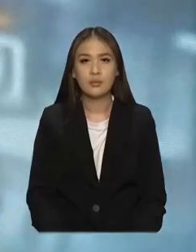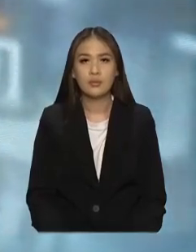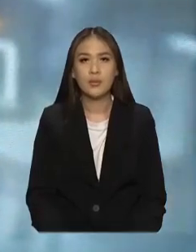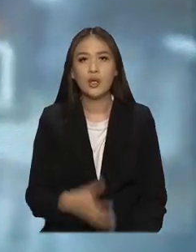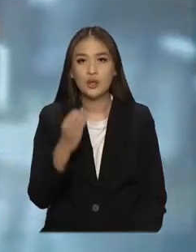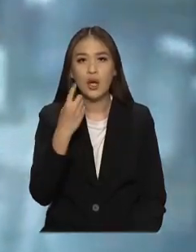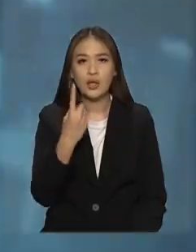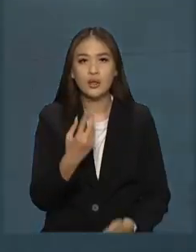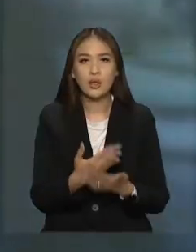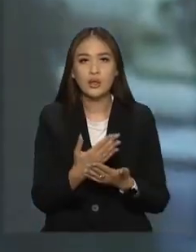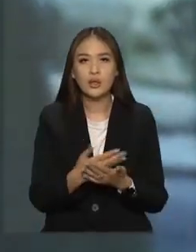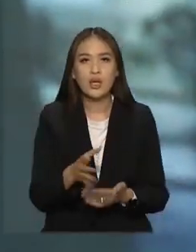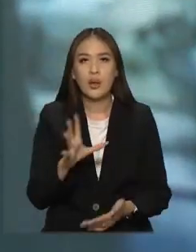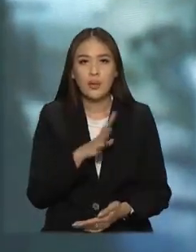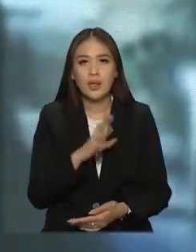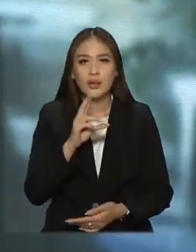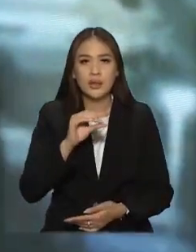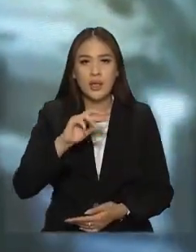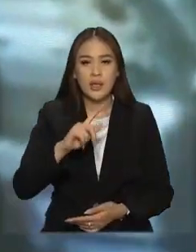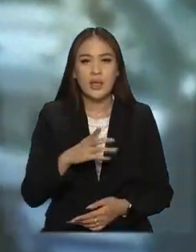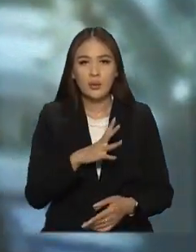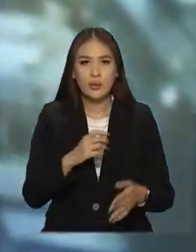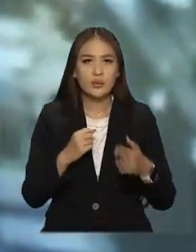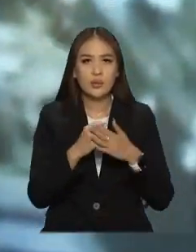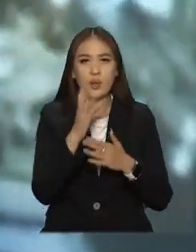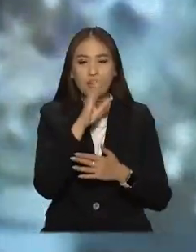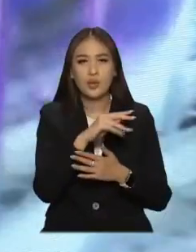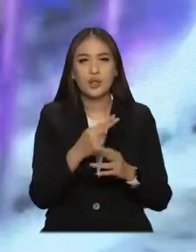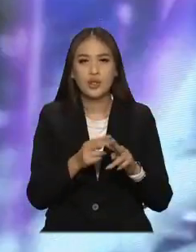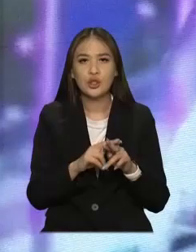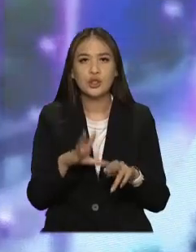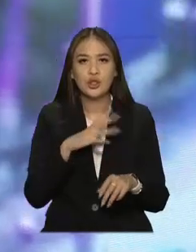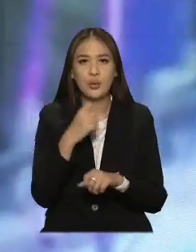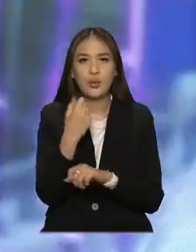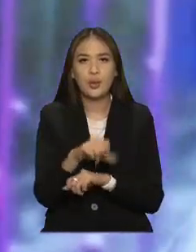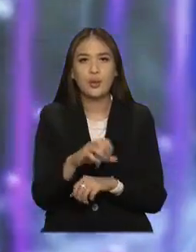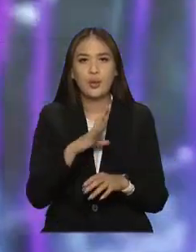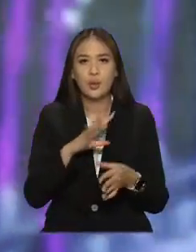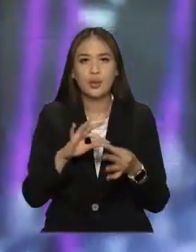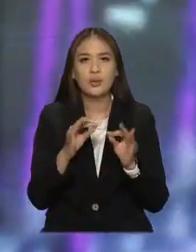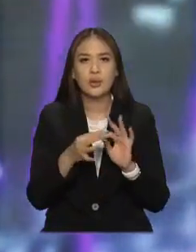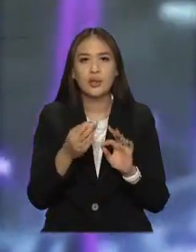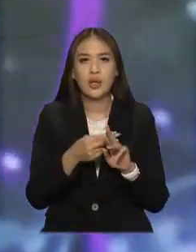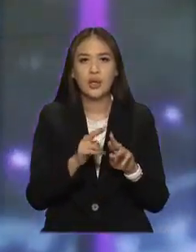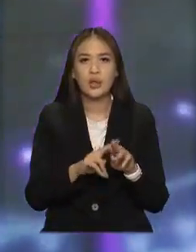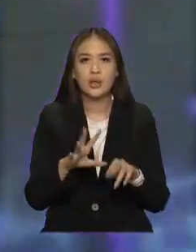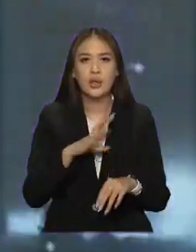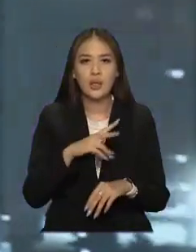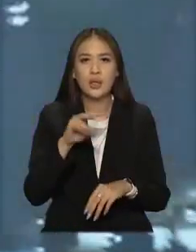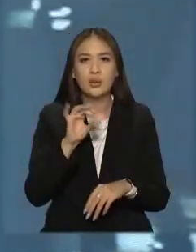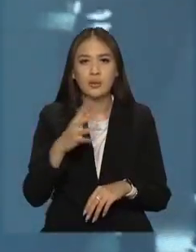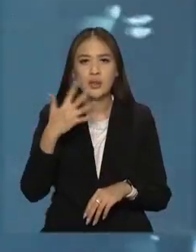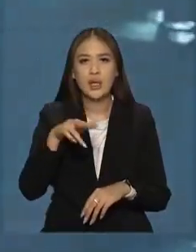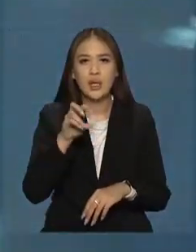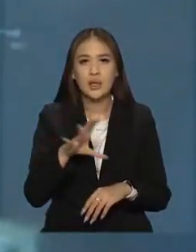еще одной заветной цели достигла чемпионка Паралимпийских игр из Павлодара Оксана Лим 50 лет она впервые